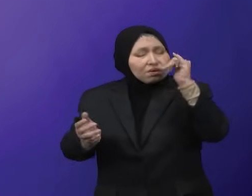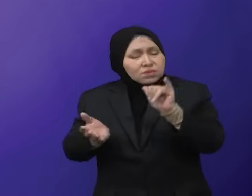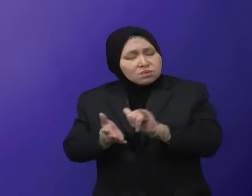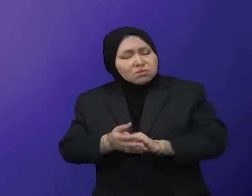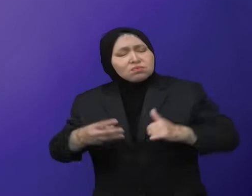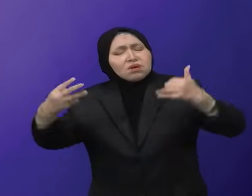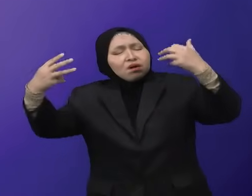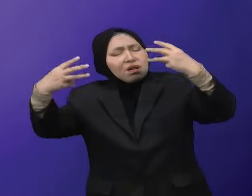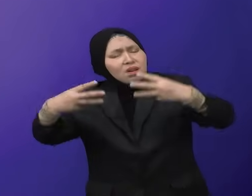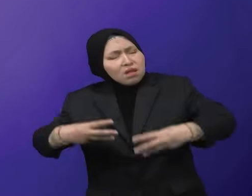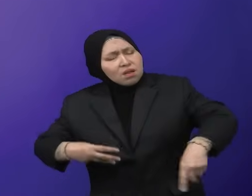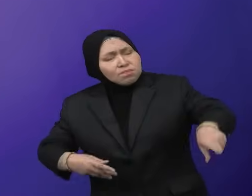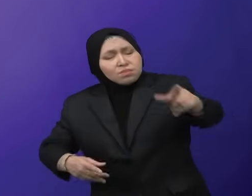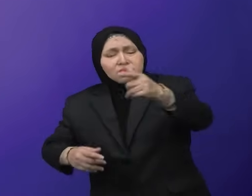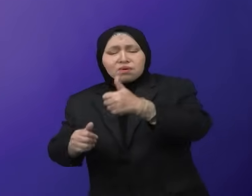فقاتلوا